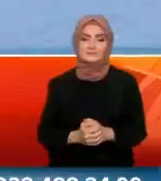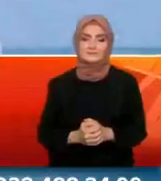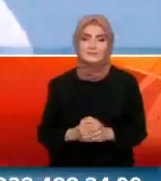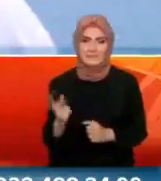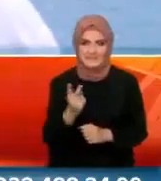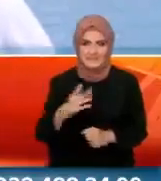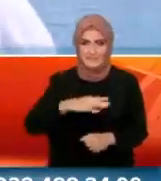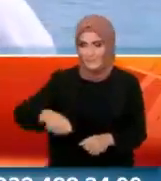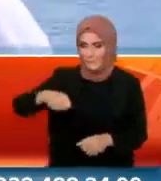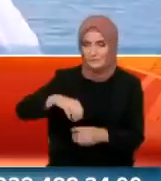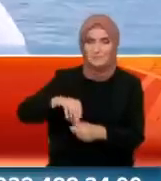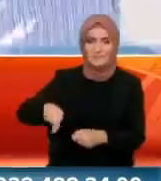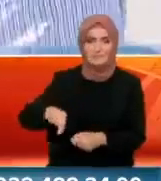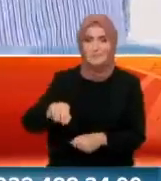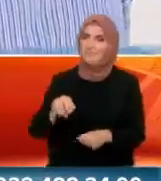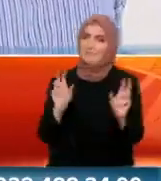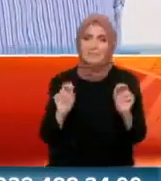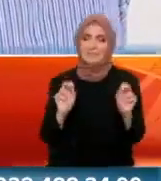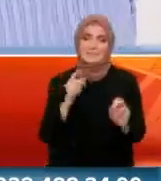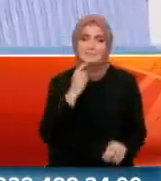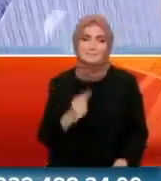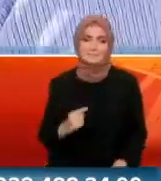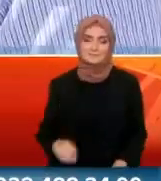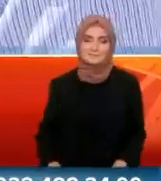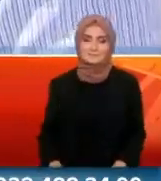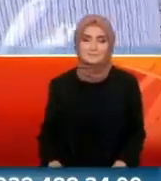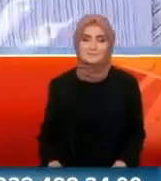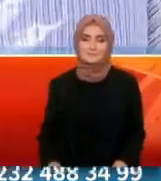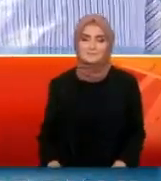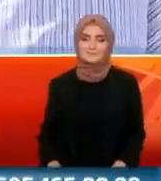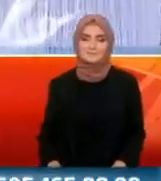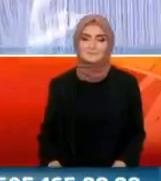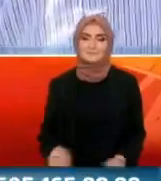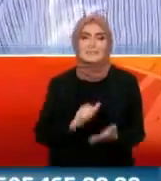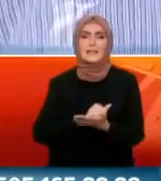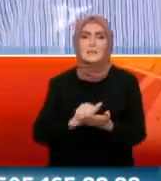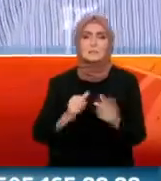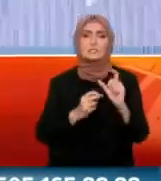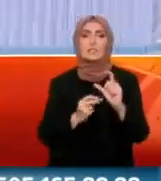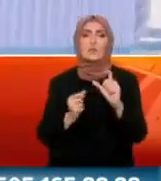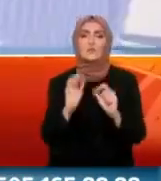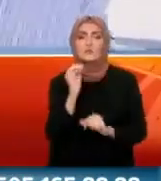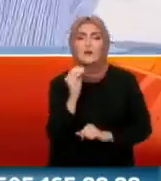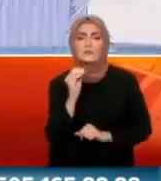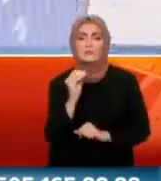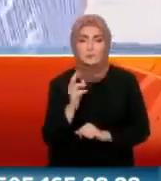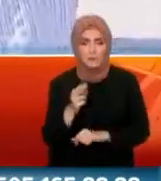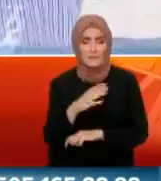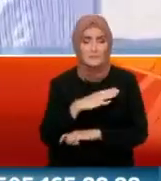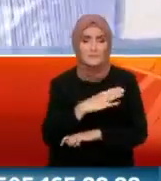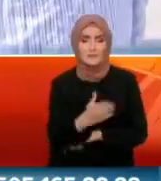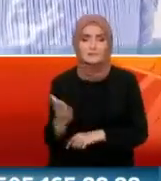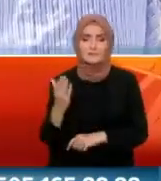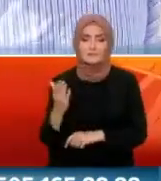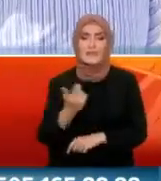iki tane var. İki tane var, yeter. Çinekop kaç seneden beri yoktu. Şu anda su hep çinekop dolu. Yavru çinekop dolu.